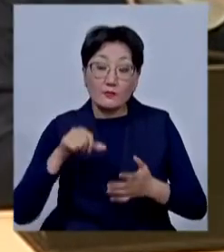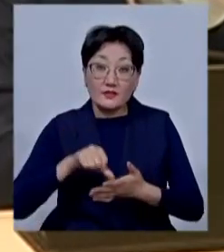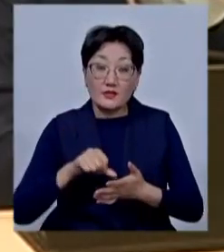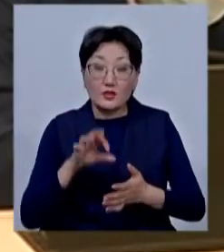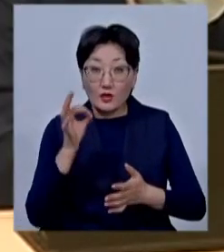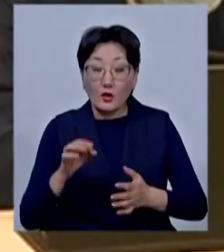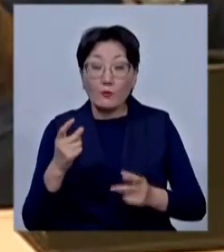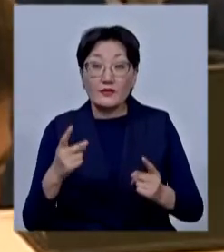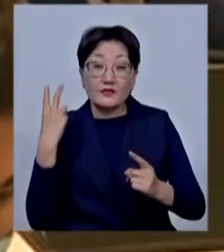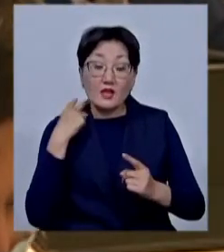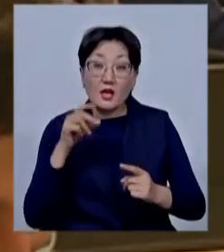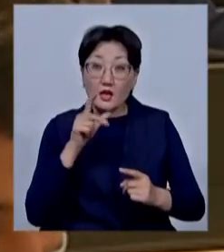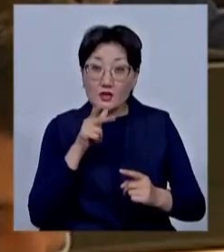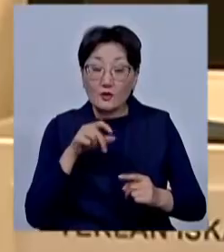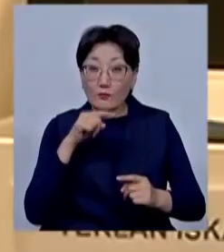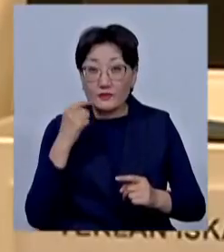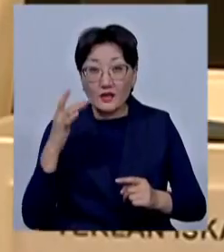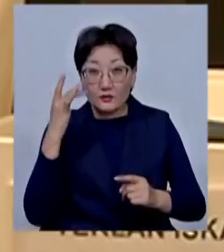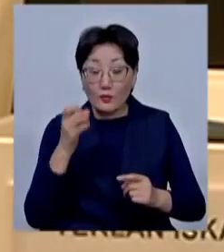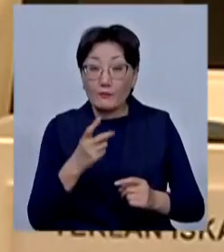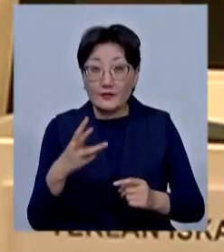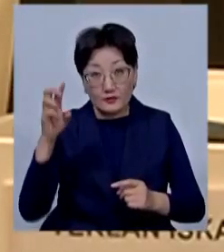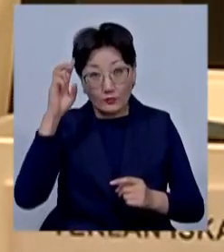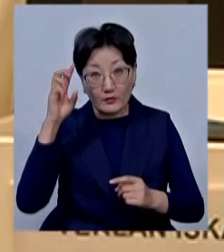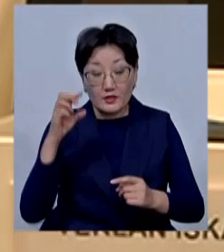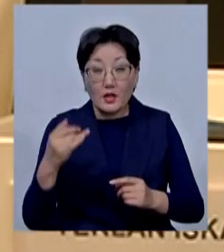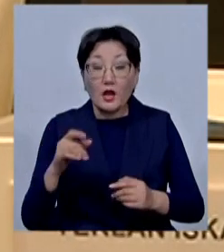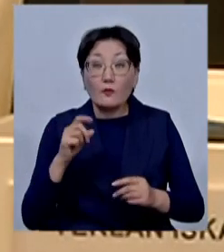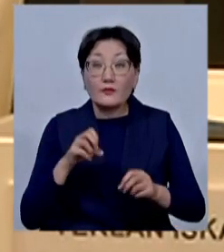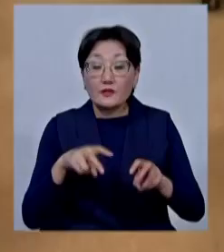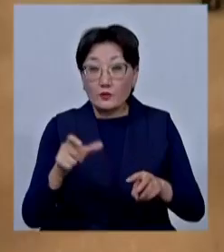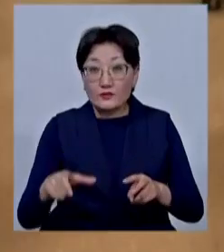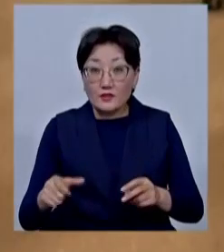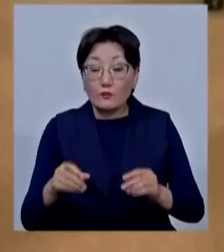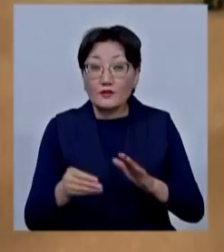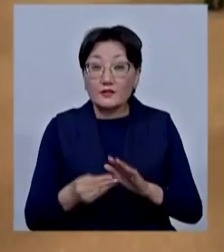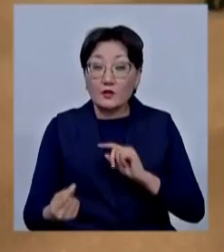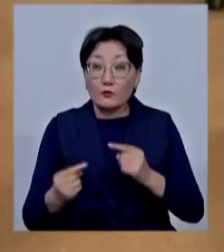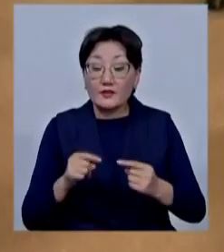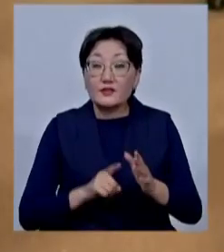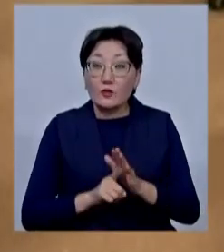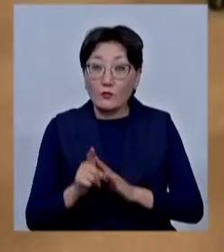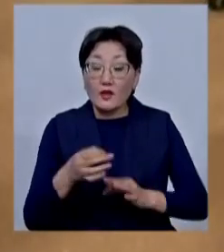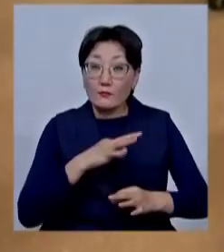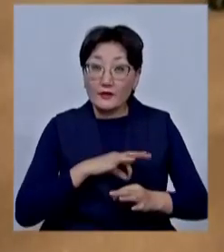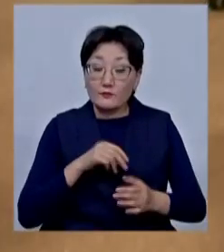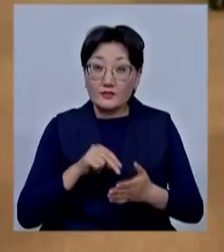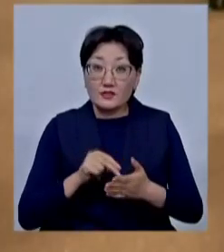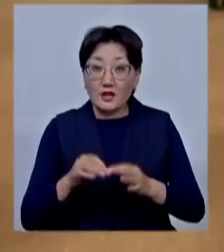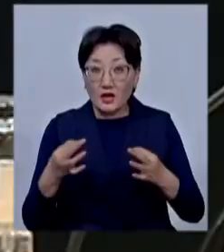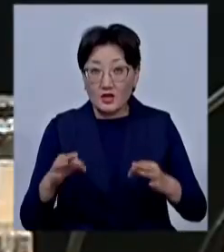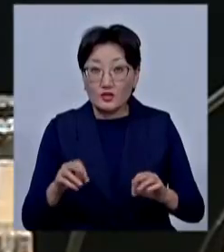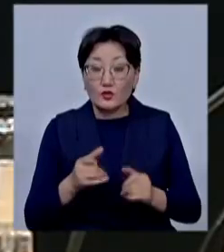Германия, Ұлыбритания, Корея, Ресей, АҚШ сияқты бірқатар мемлекеттердің сарапшылары жемқорлыққа қатысты бастамалардың тиімділігін бағалап,